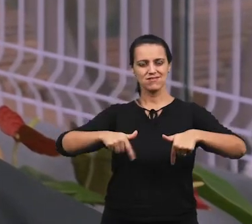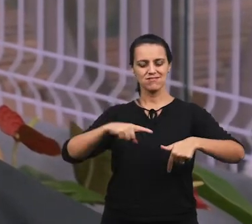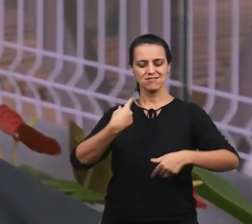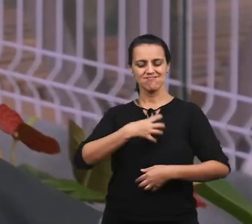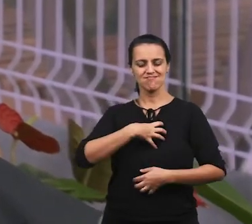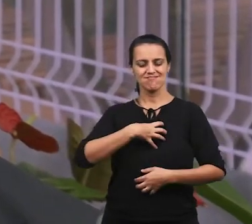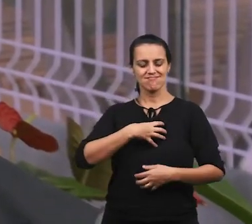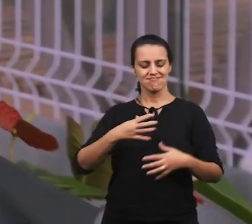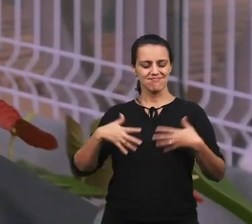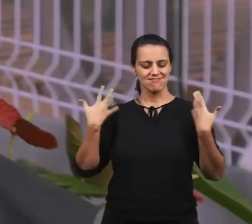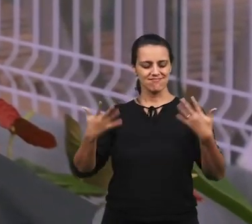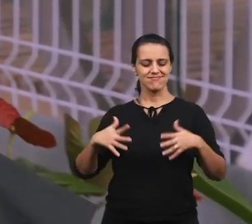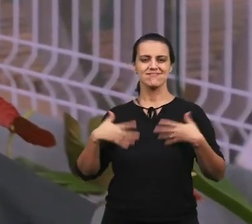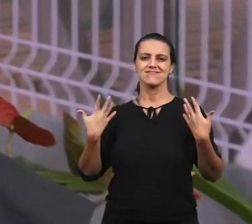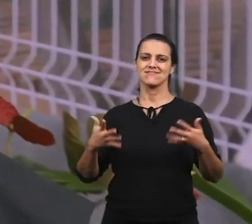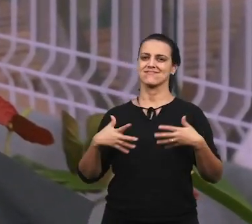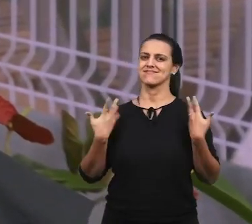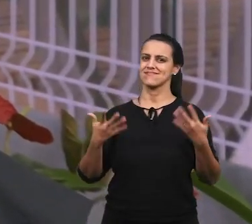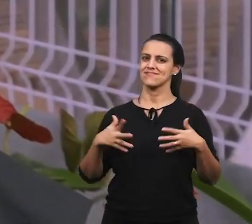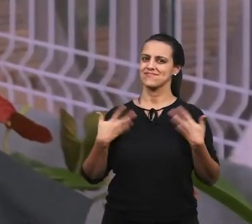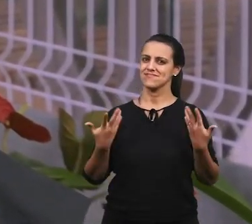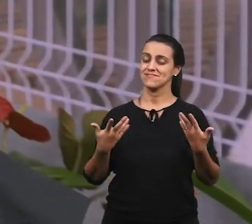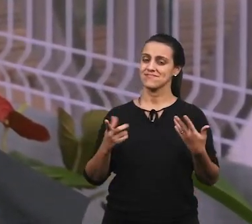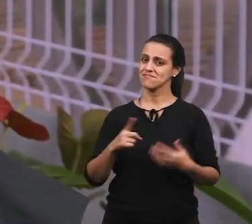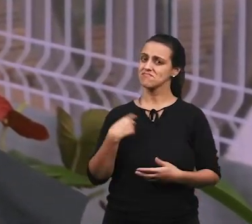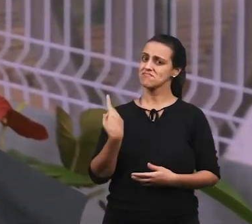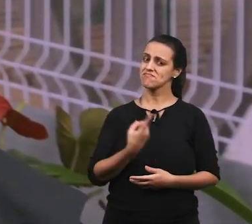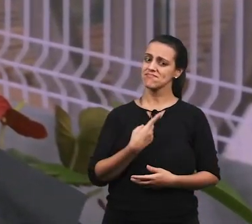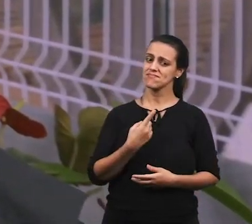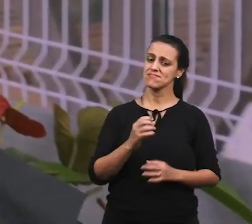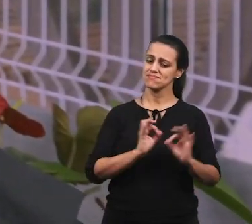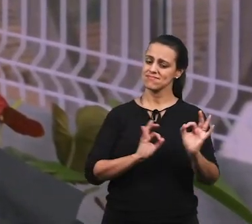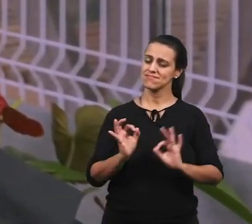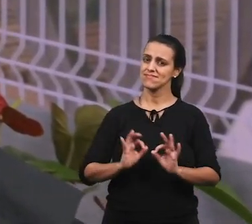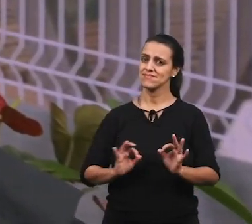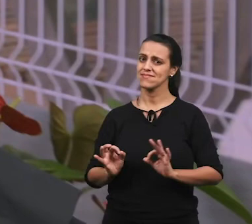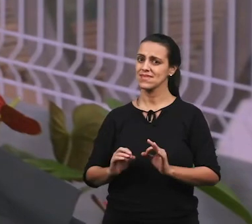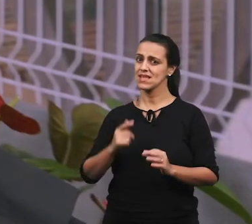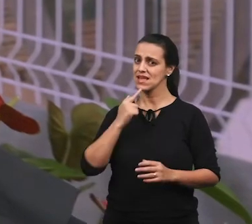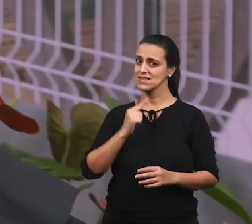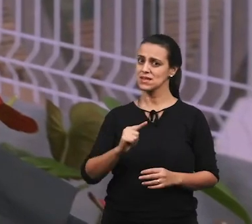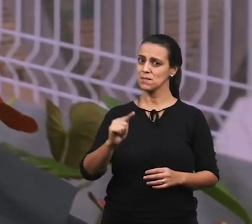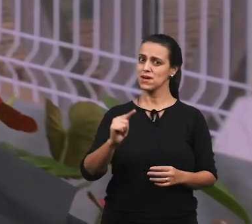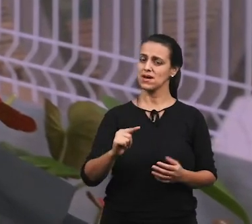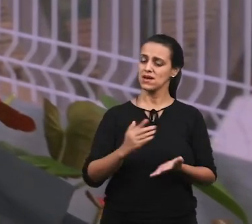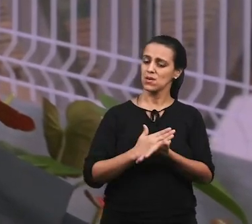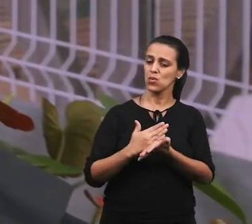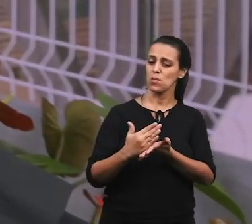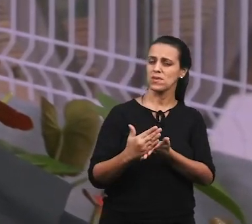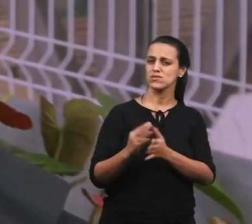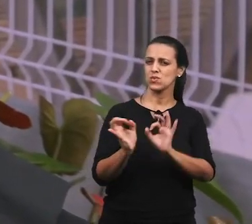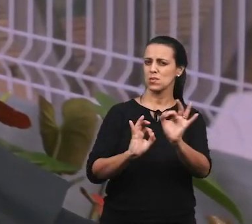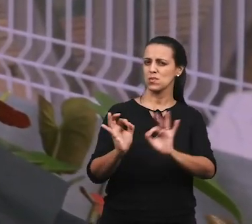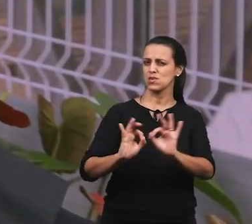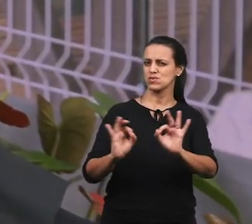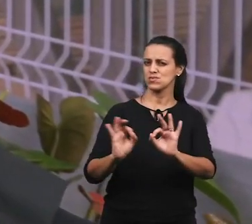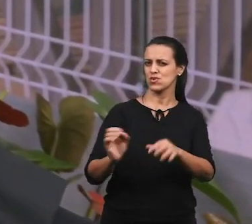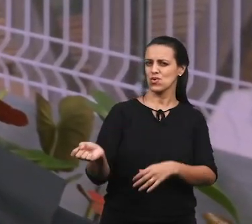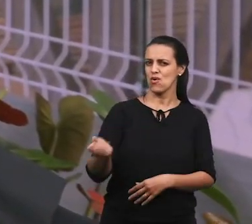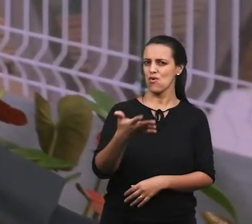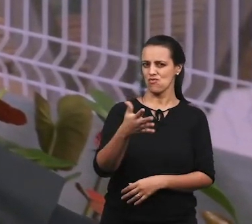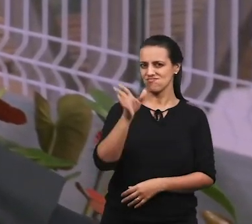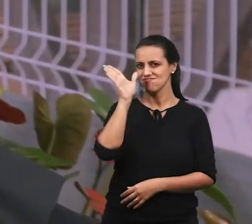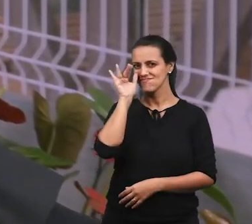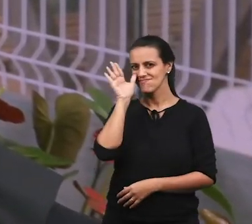все благословения, которые Господь дарует нам, которые приносят нам радость. И как часть этих празднований,